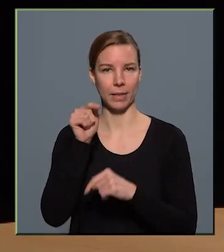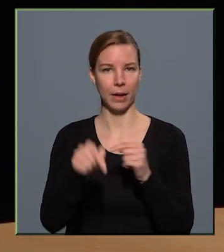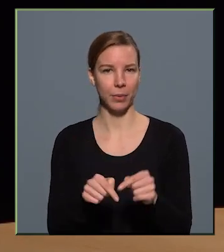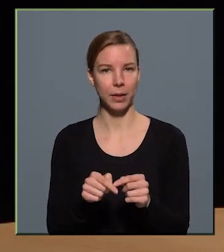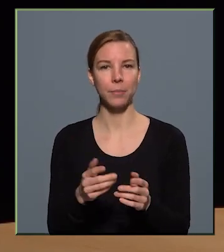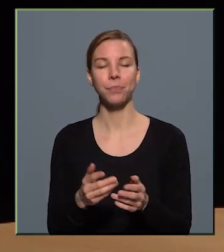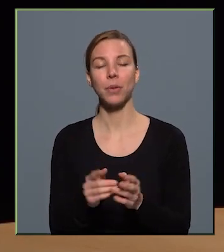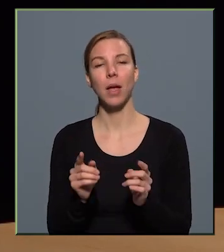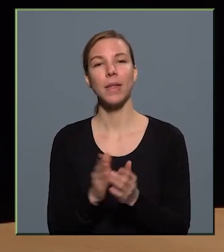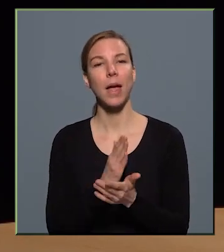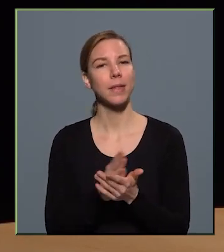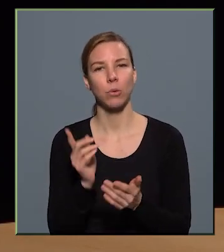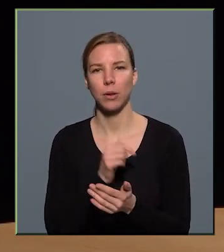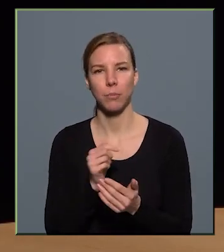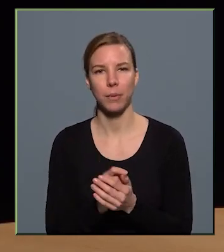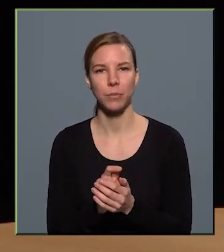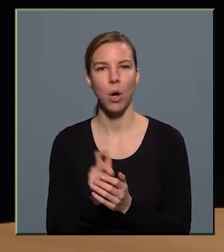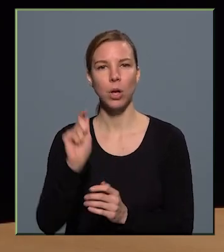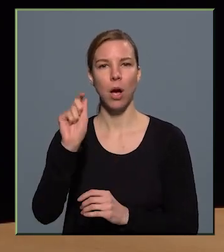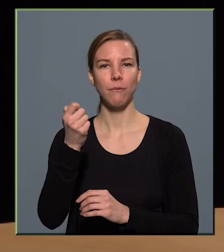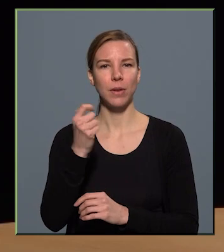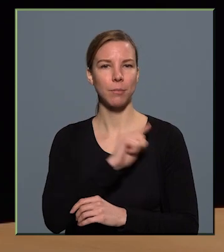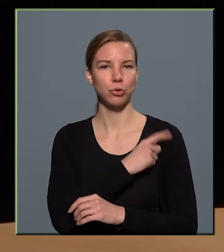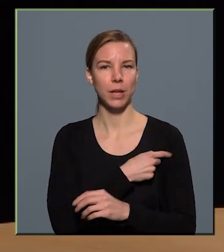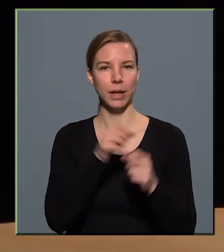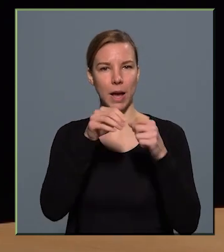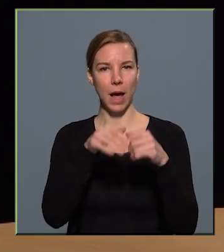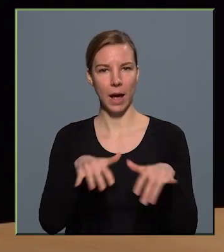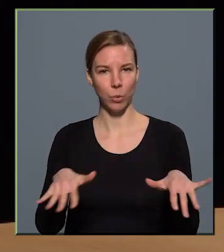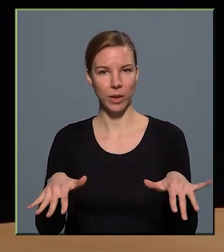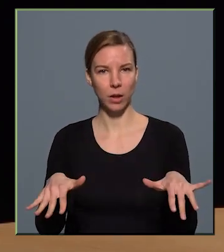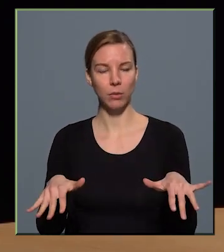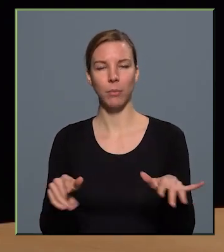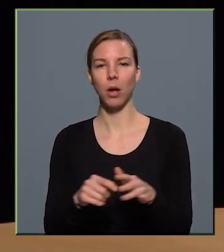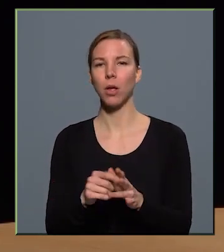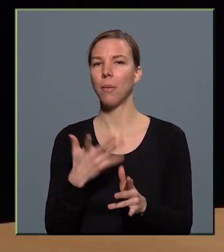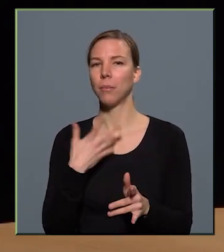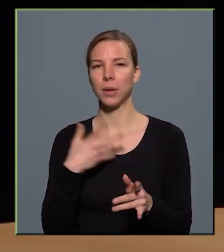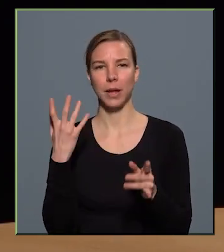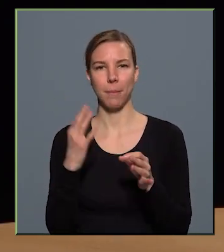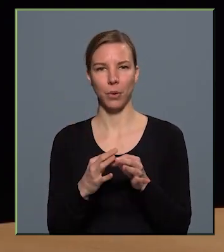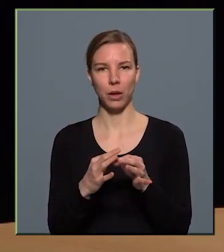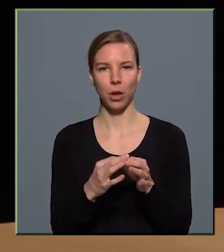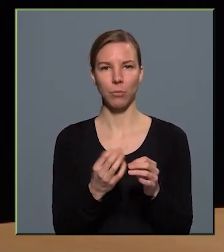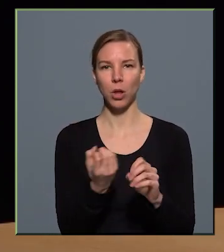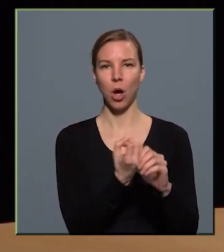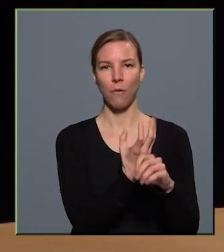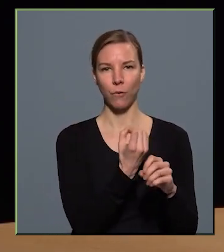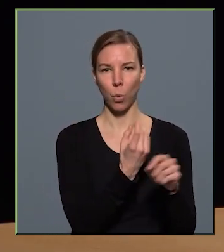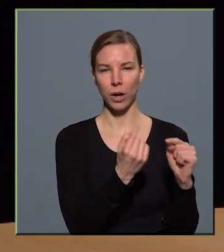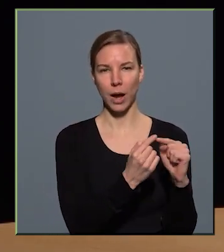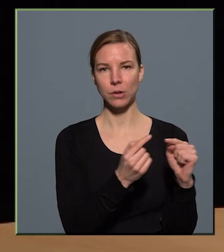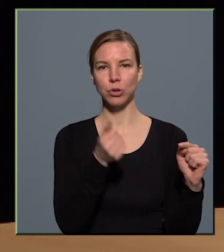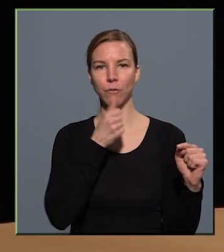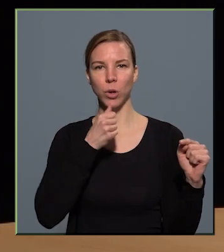nagyon egyszerűen az, hogy a villamosenergia hálózatban minden pillanatban a forrásnak és a fogyasztásnak